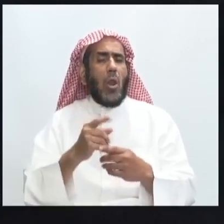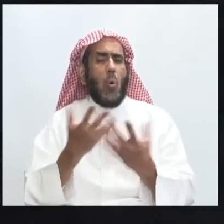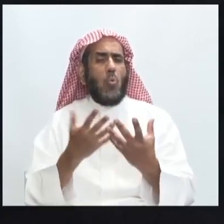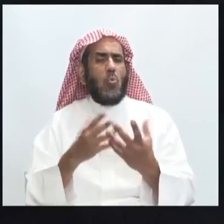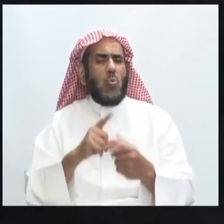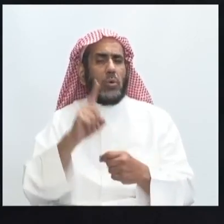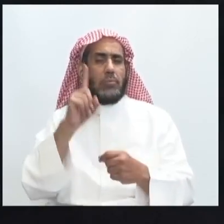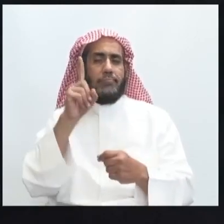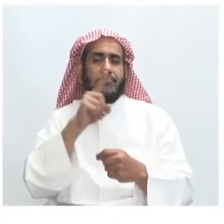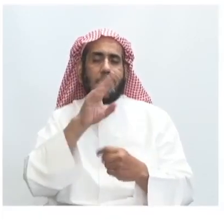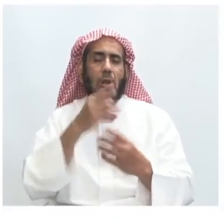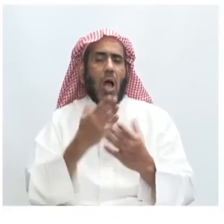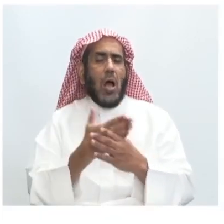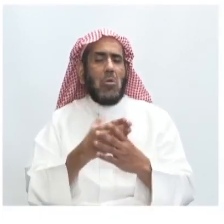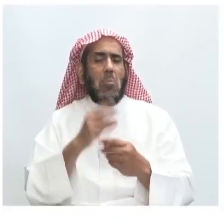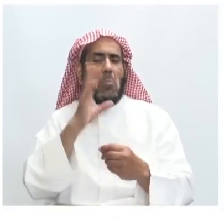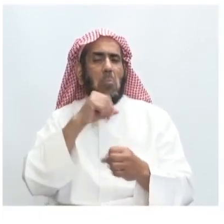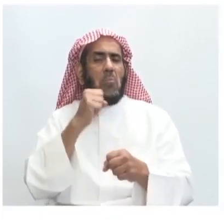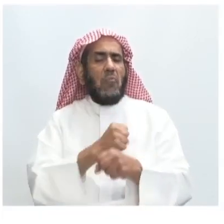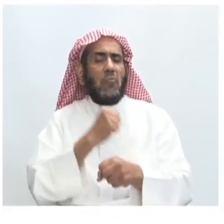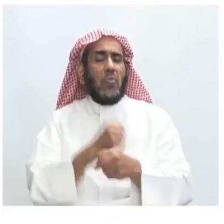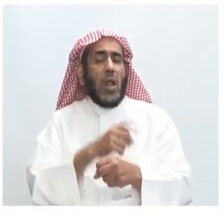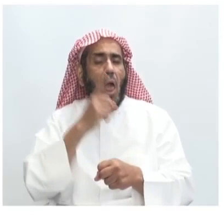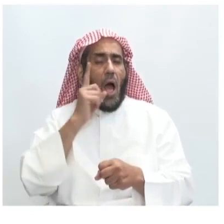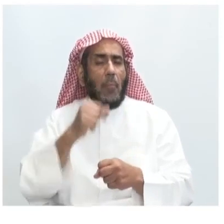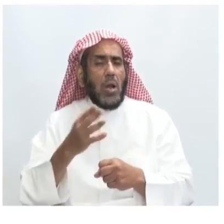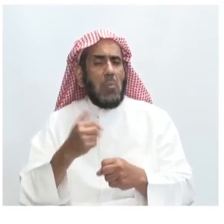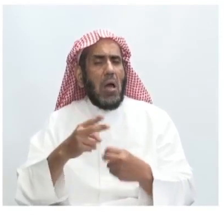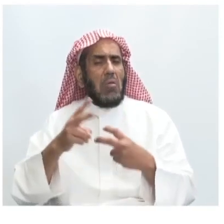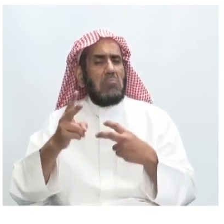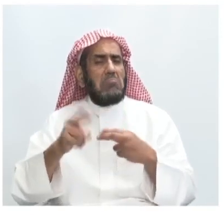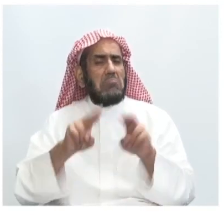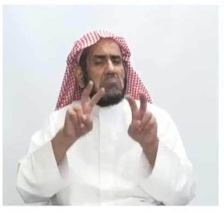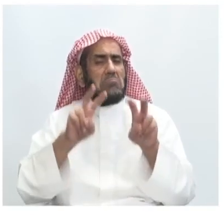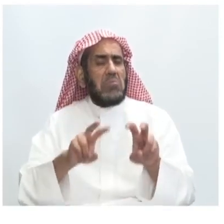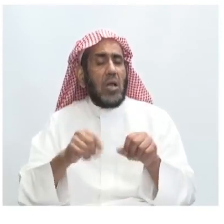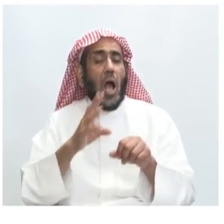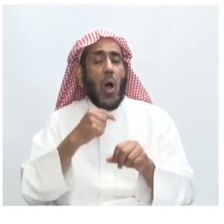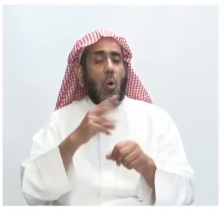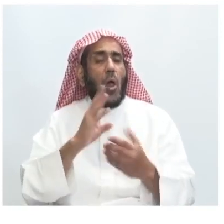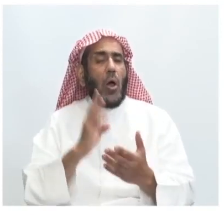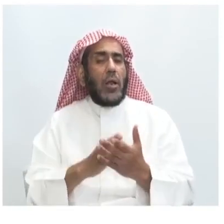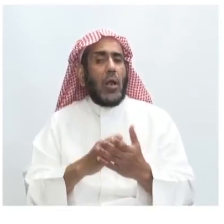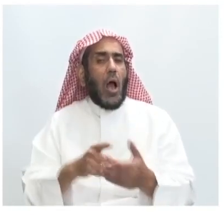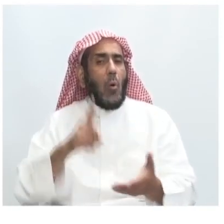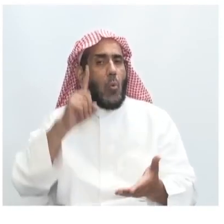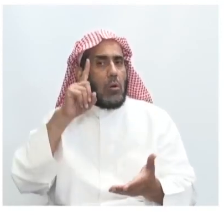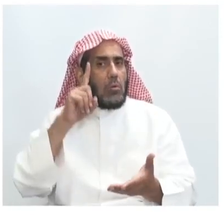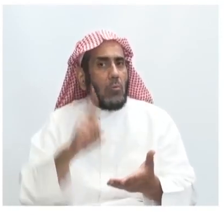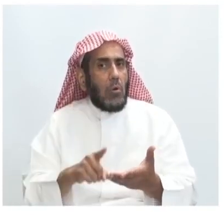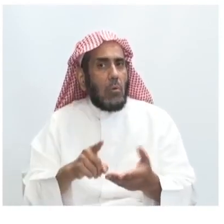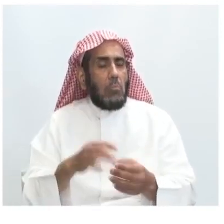عليك عدم مرافقه عدم فعلك لامره او ان يقررك بما طلبه منك يعني